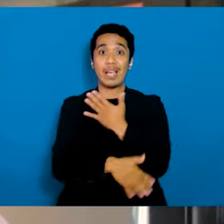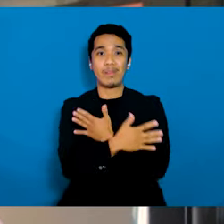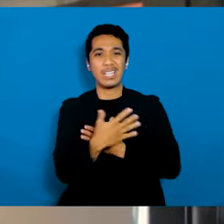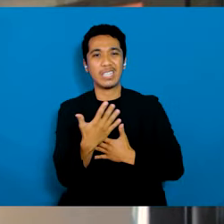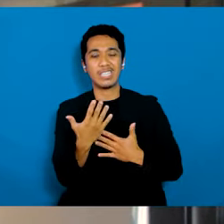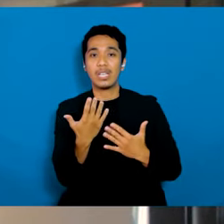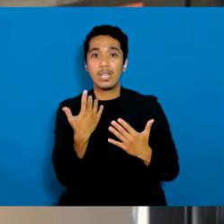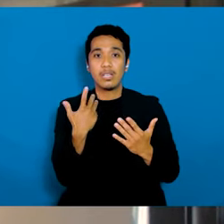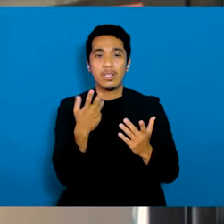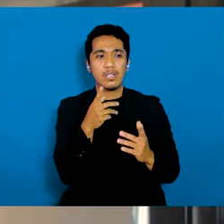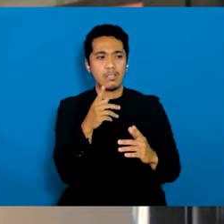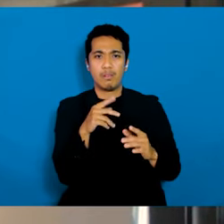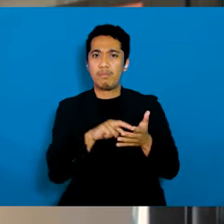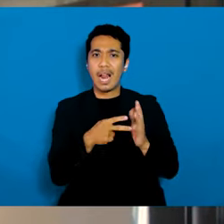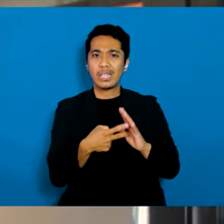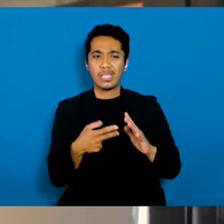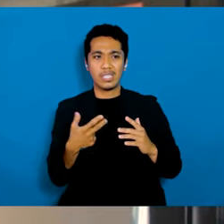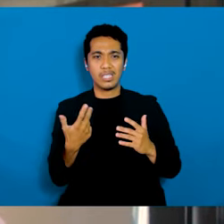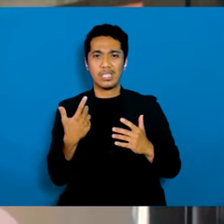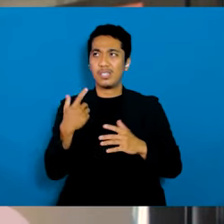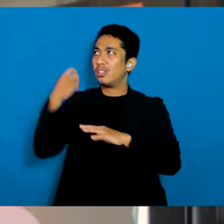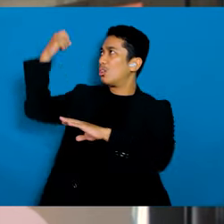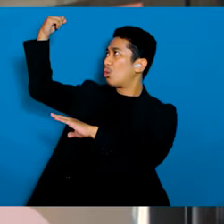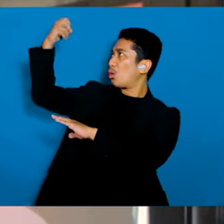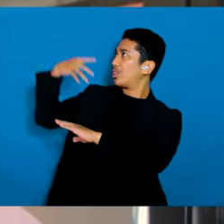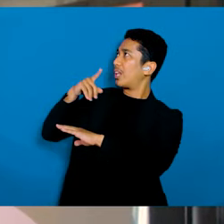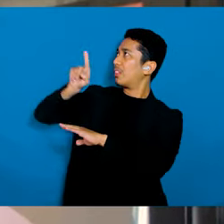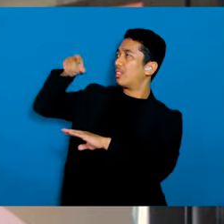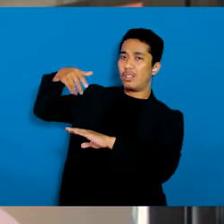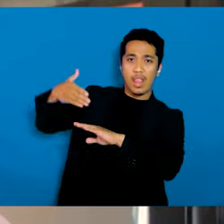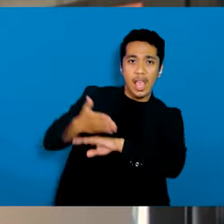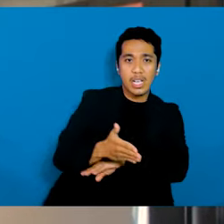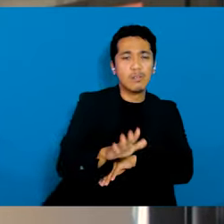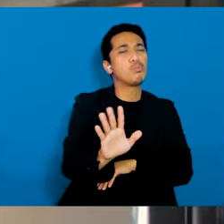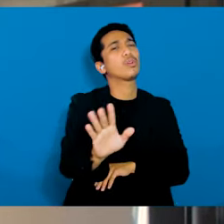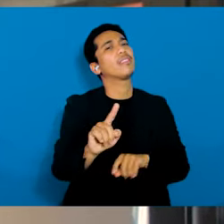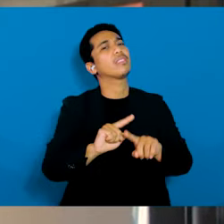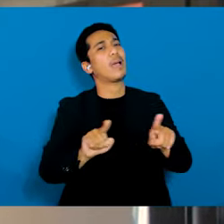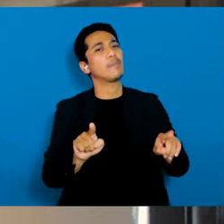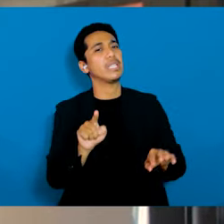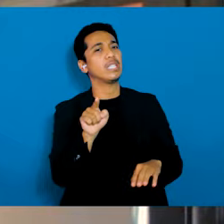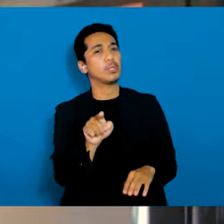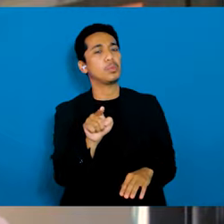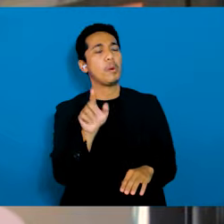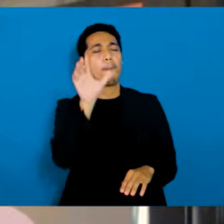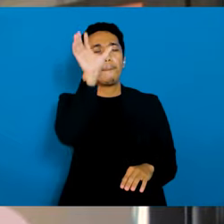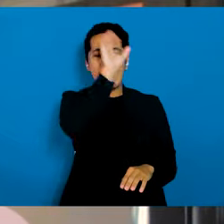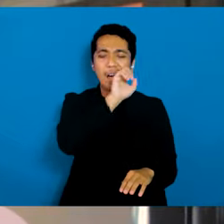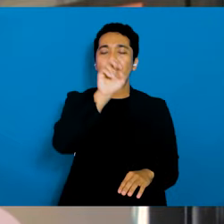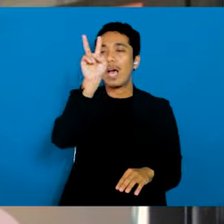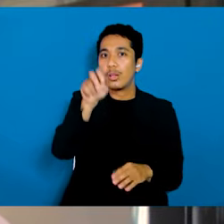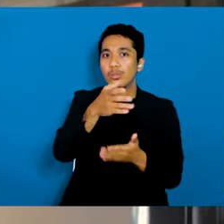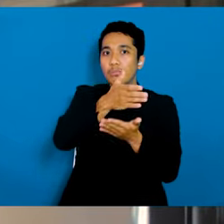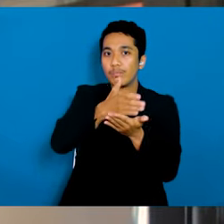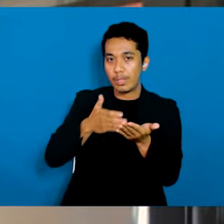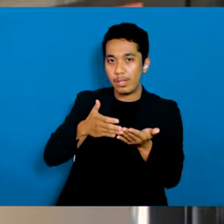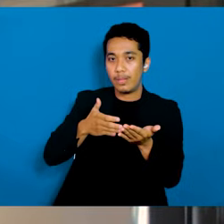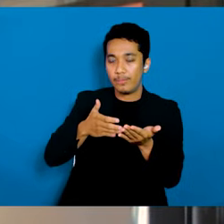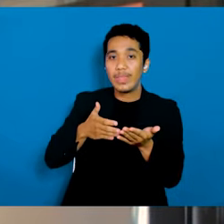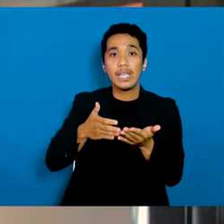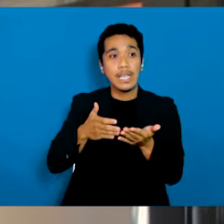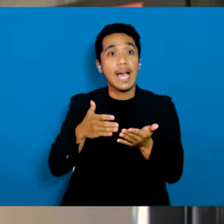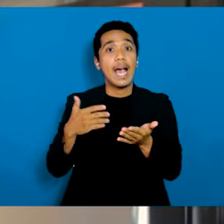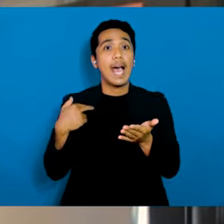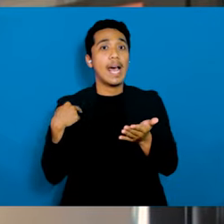kondisimu yang disabilitas, itu bukan berarti kita melanggar kodrat kita. Tapi itu memang bagian yang harus